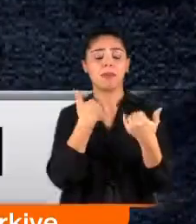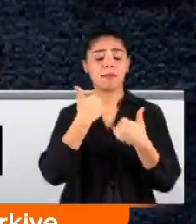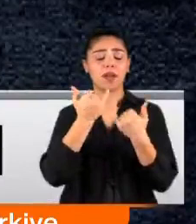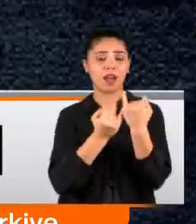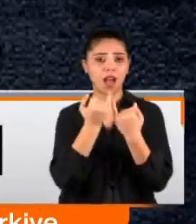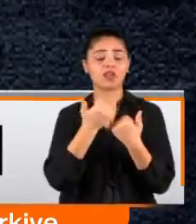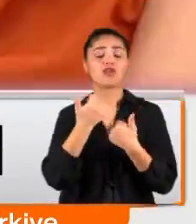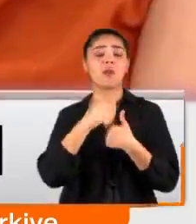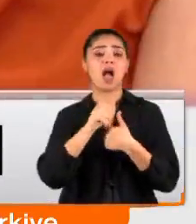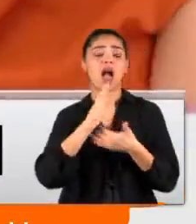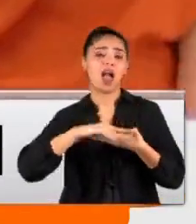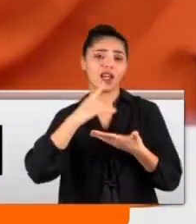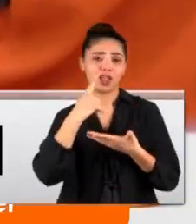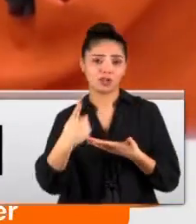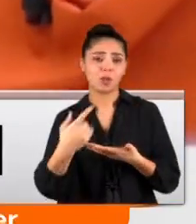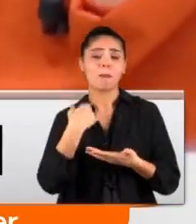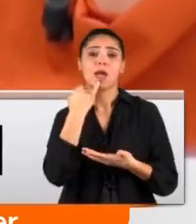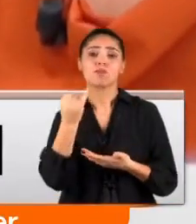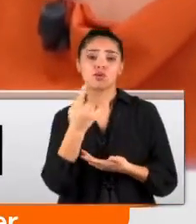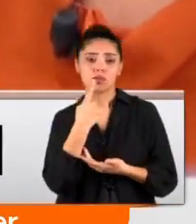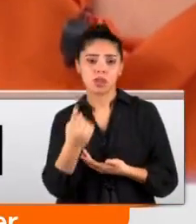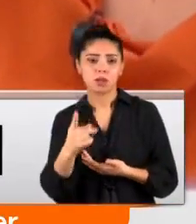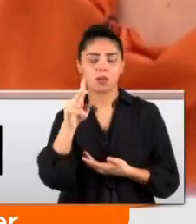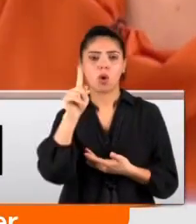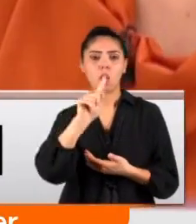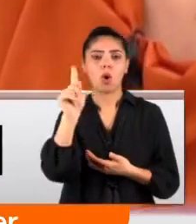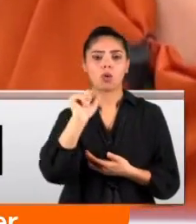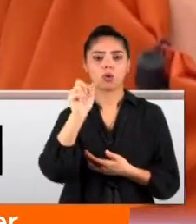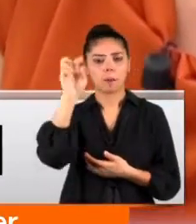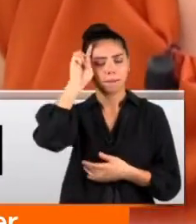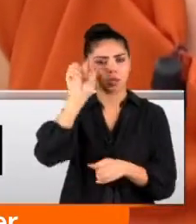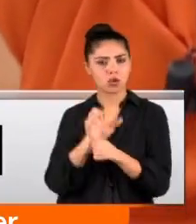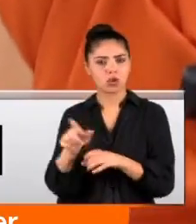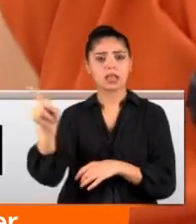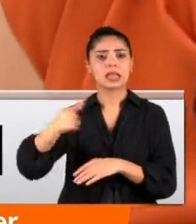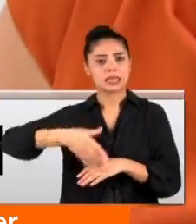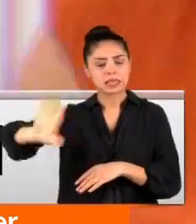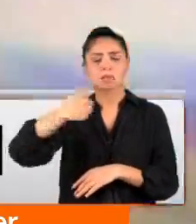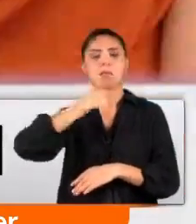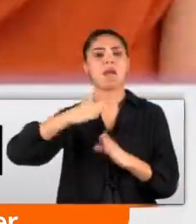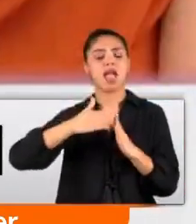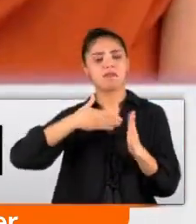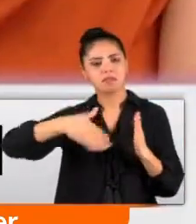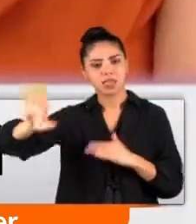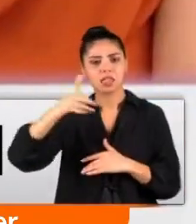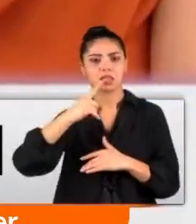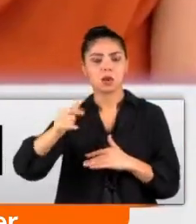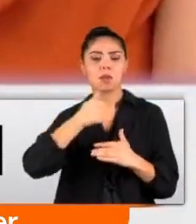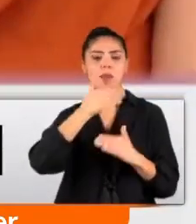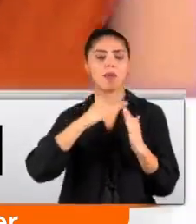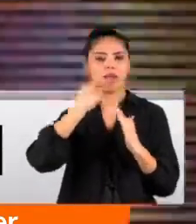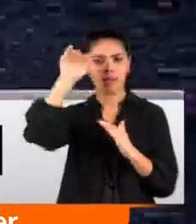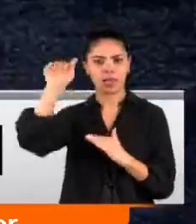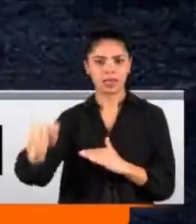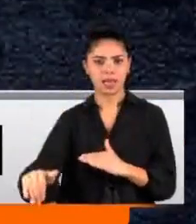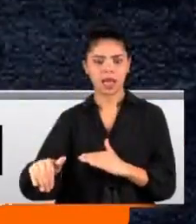da benim müşterim diyor. 10 gün boyunca psikolojik baskı yaptı. Gideceksin, babanın evine git. Babamın evine geldim 3-5